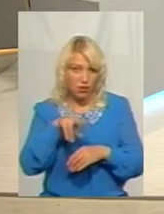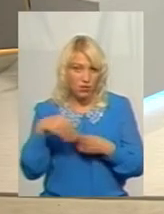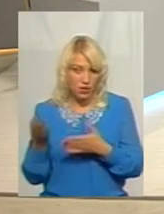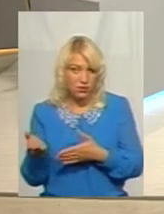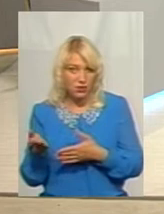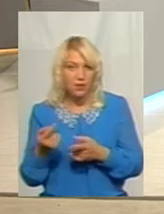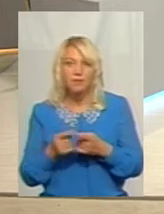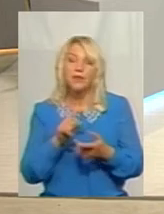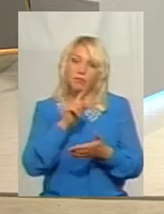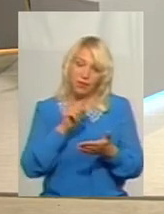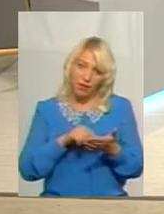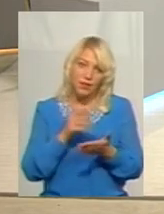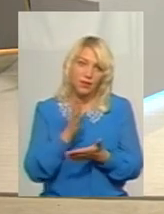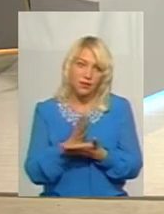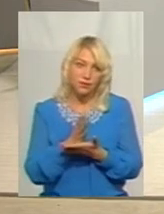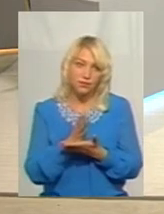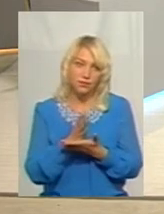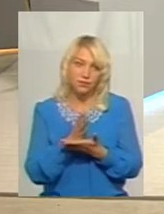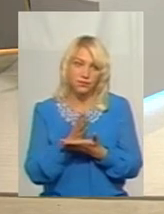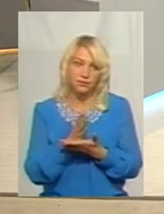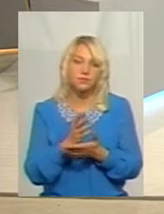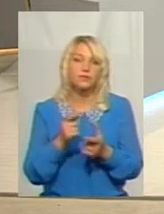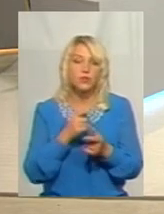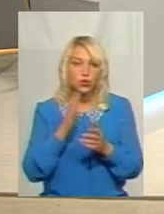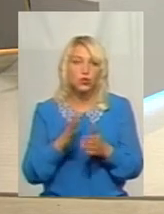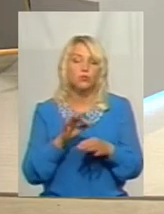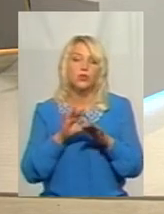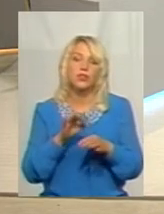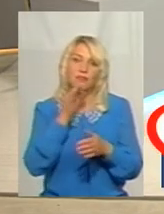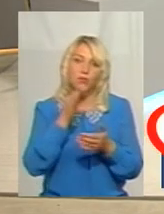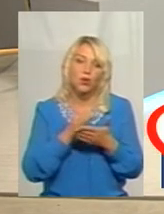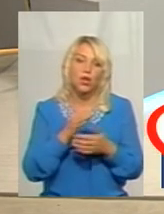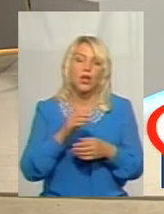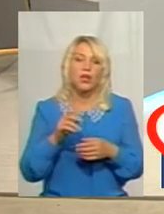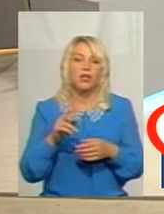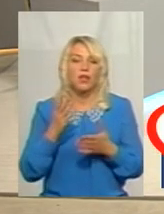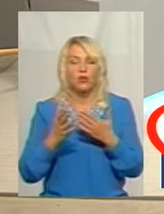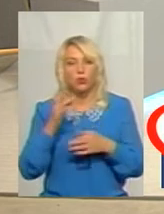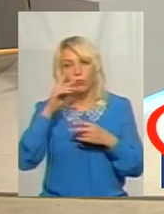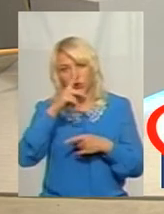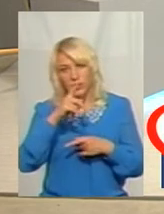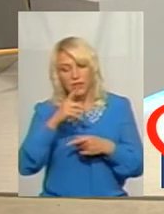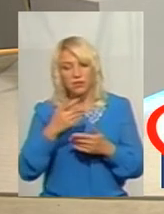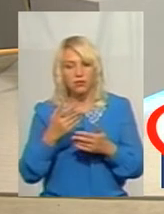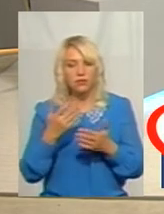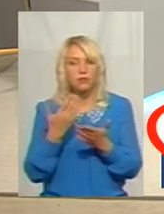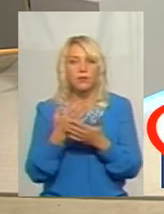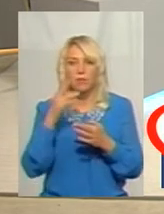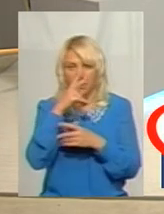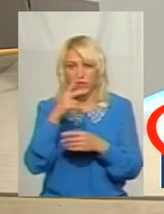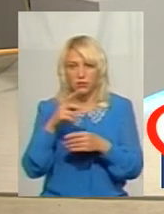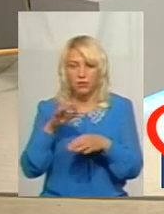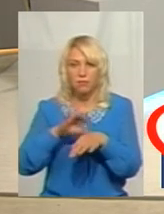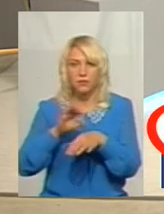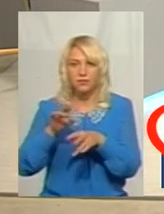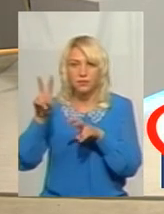Тобто питання є. І чи буде нести відповідальність, якщо помилиться, наприклад, встановленням діагнозу чи лікуванням? Так, так. Через те, як